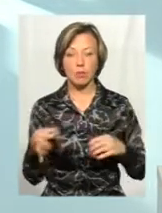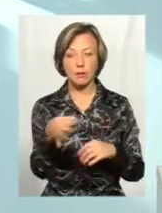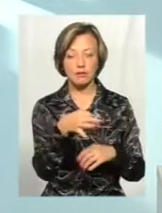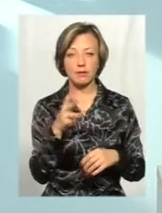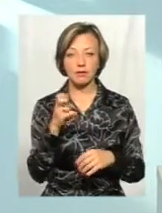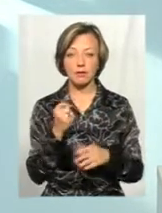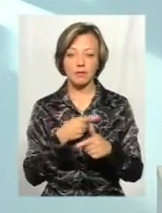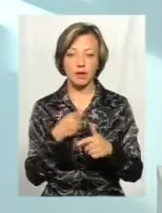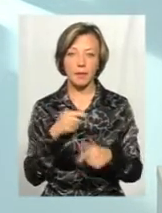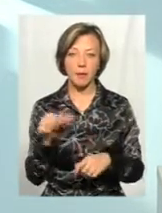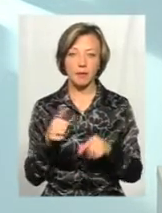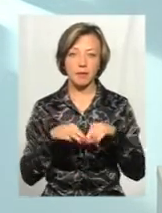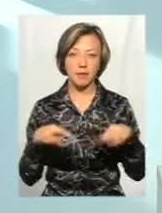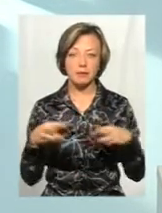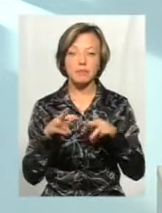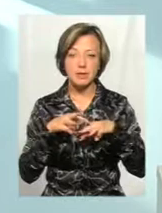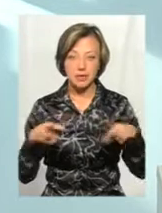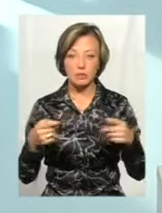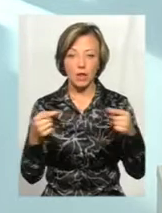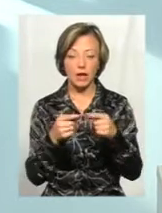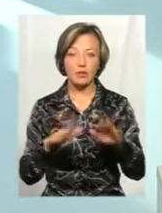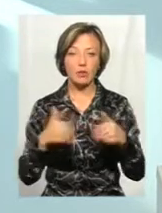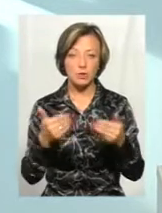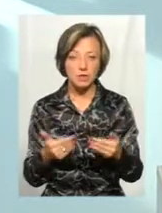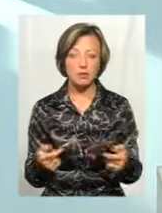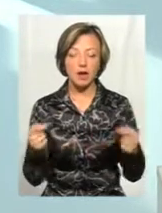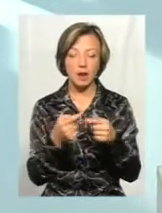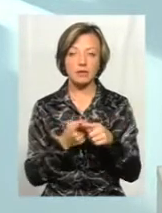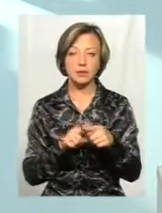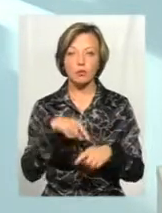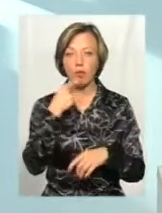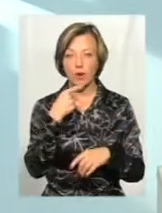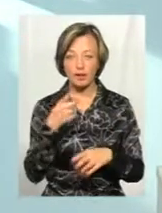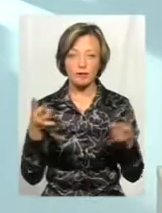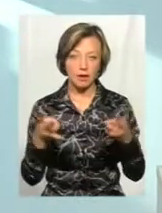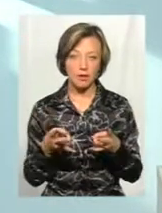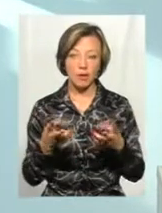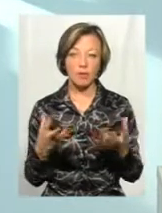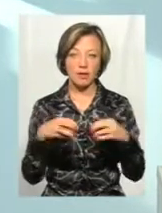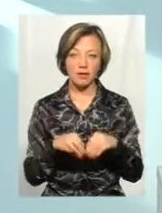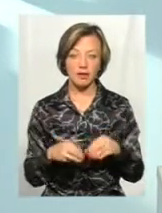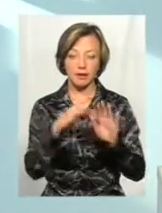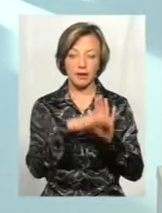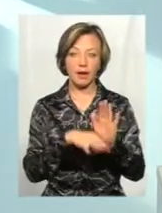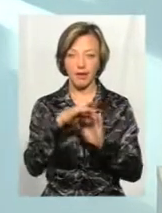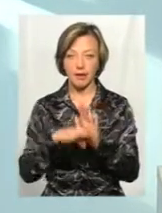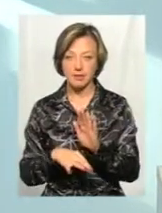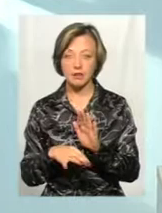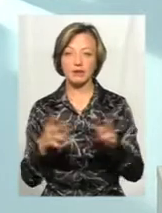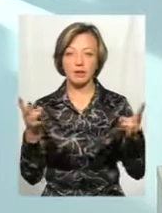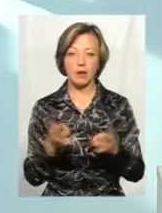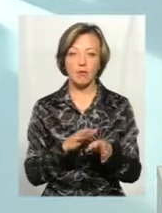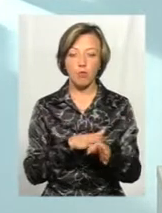на ім'я прем'єр-міністра з конкретними пропозиціями, що якраз те, про що ми і говорили, що треба об'єднати реєстри, про те, що